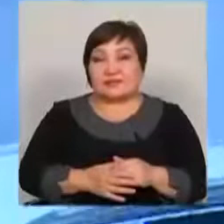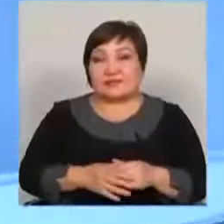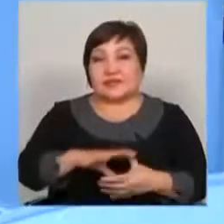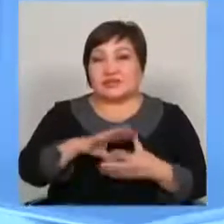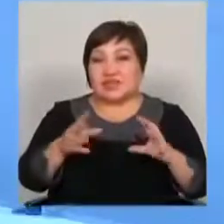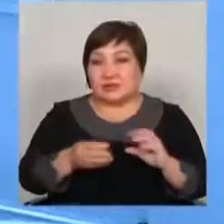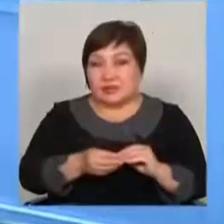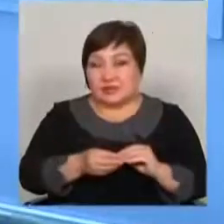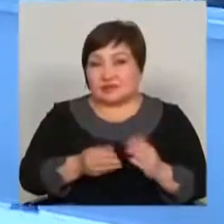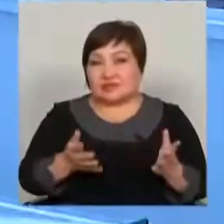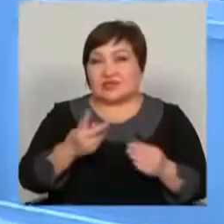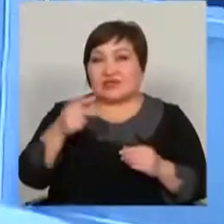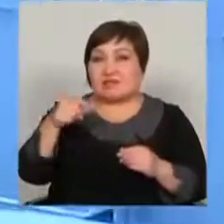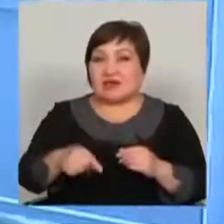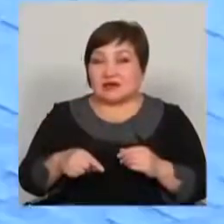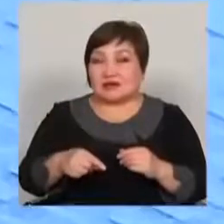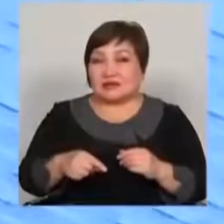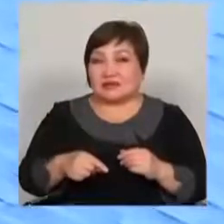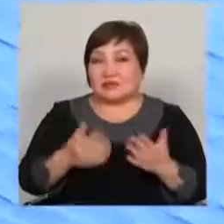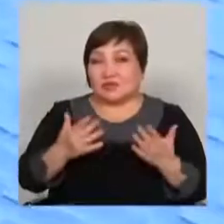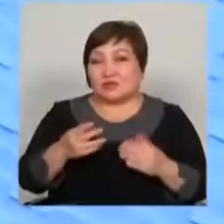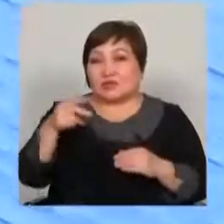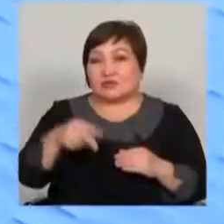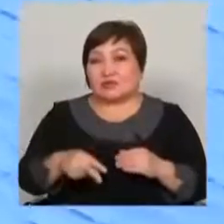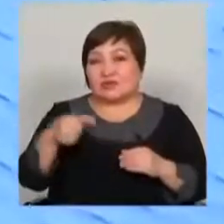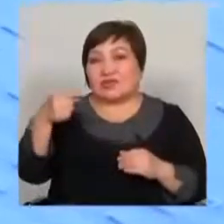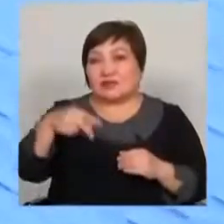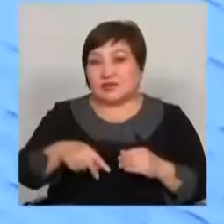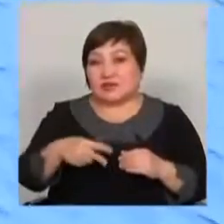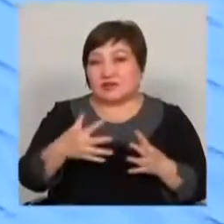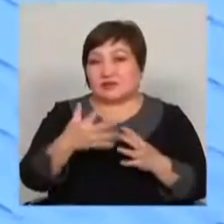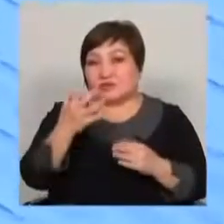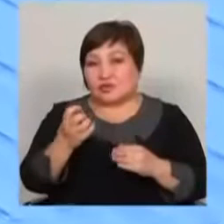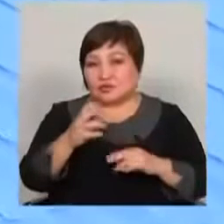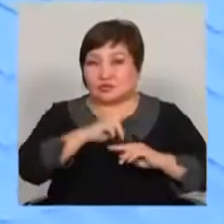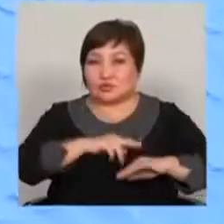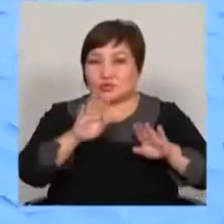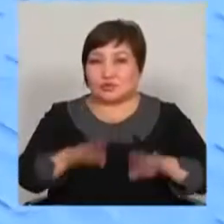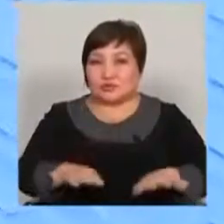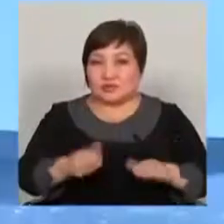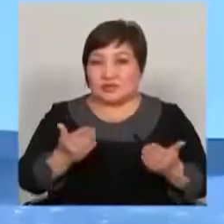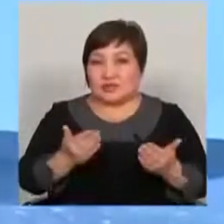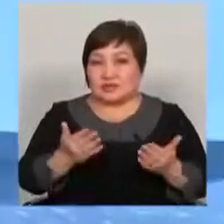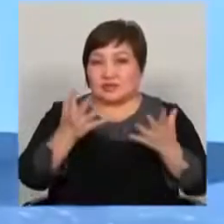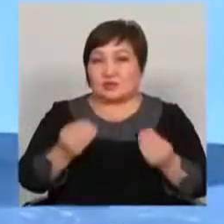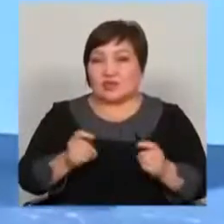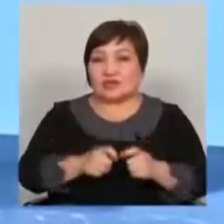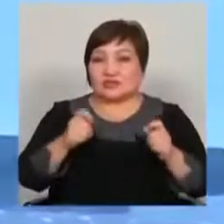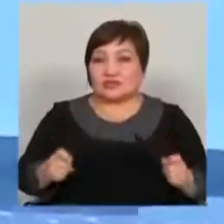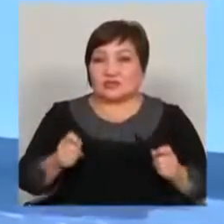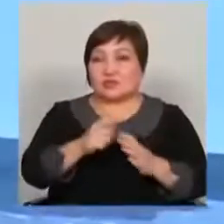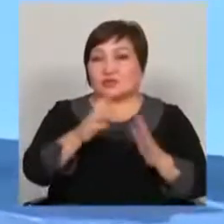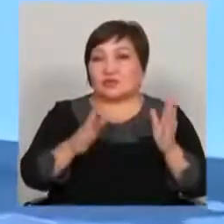Жалпы 2000 бүгінгі күні 2500 жұмыс орын қазіргі күні ашылды.